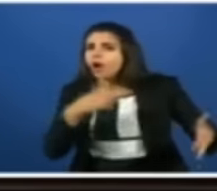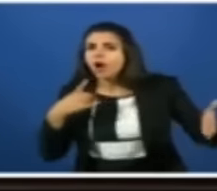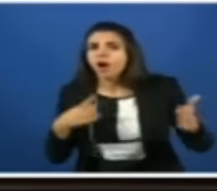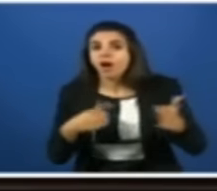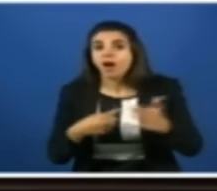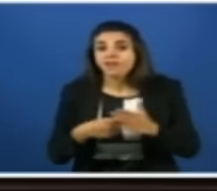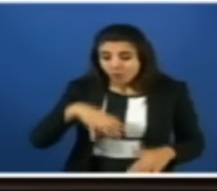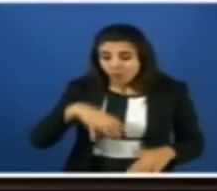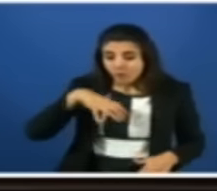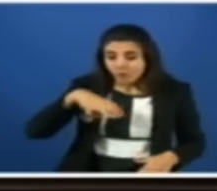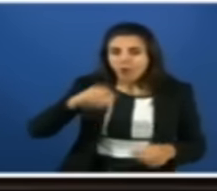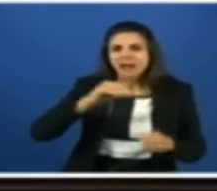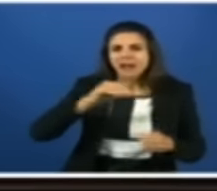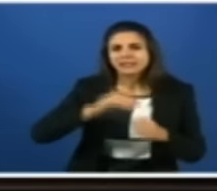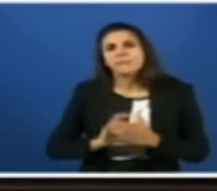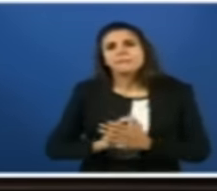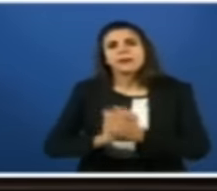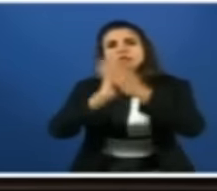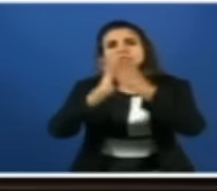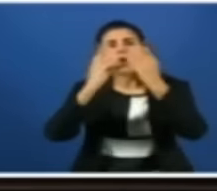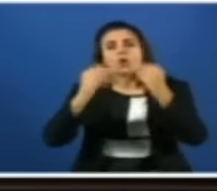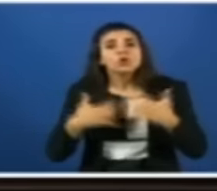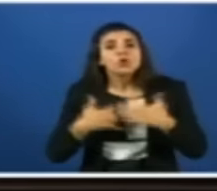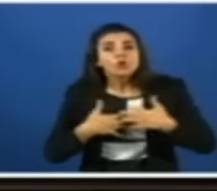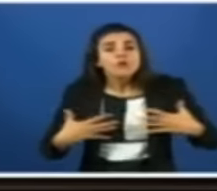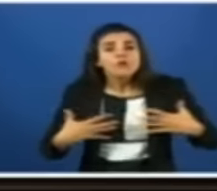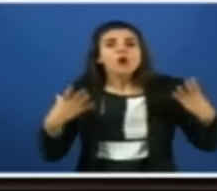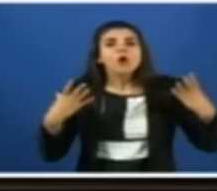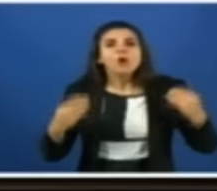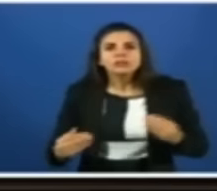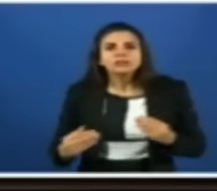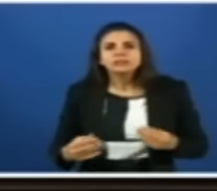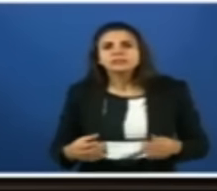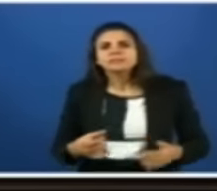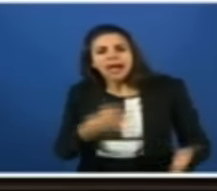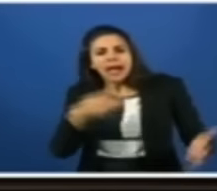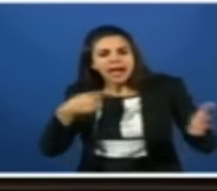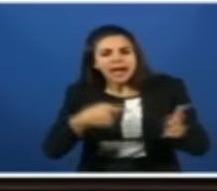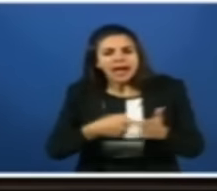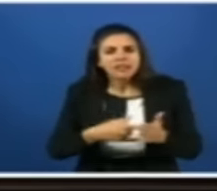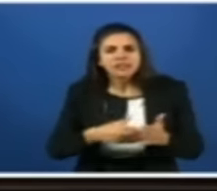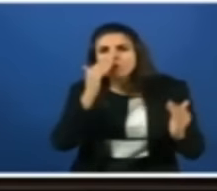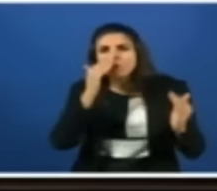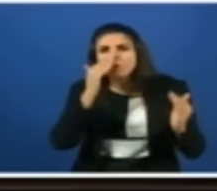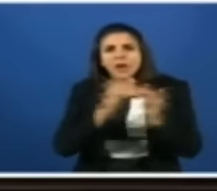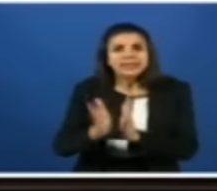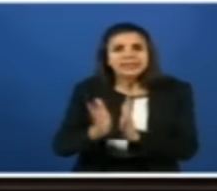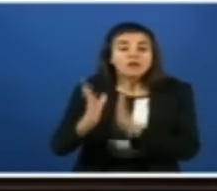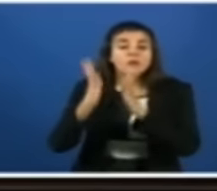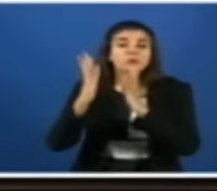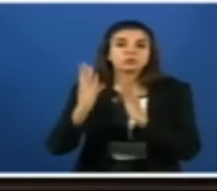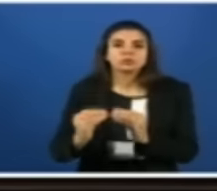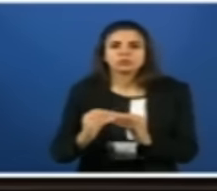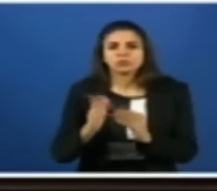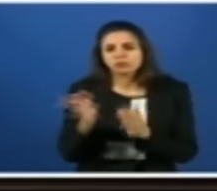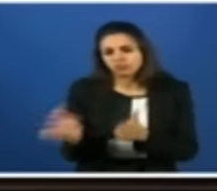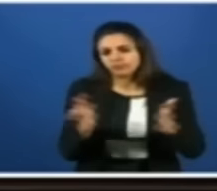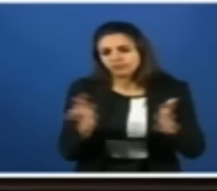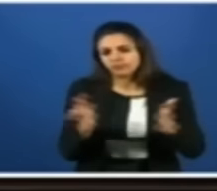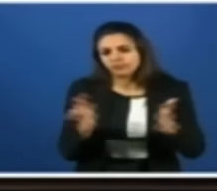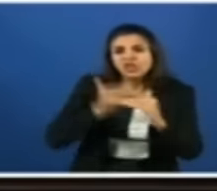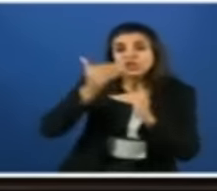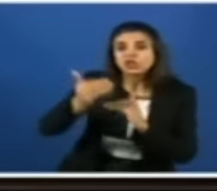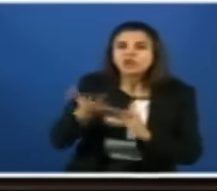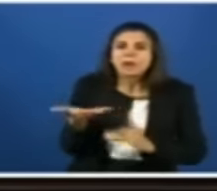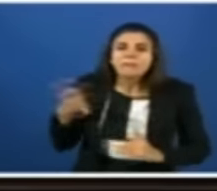bölgede barışı, güvenliği ve istikrarı sağlamak. Bunun dışında hiçbir